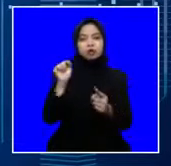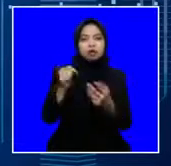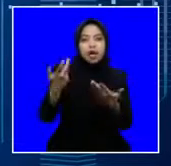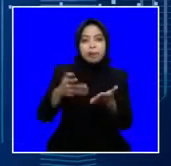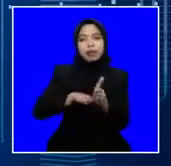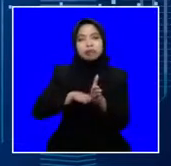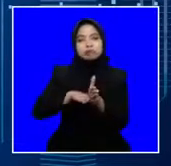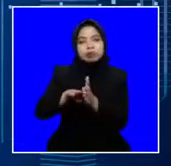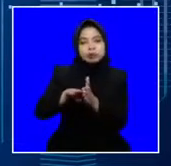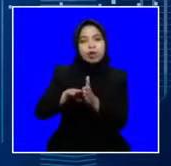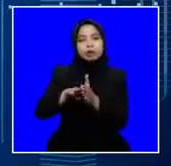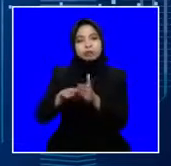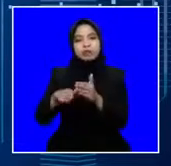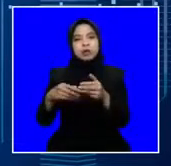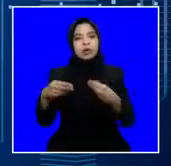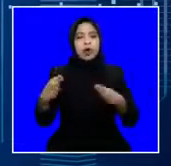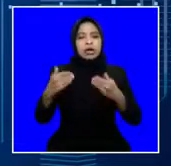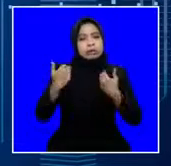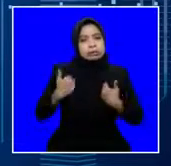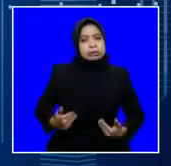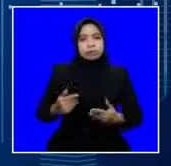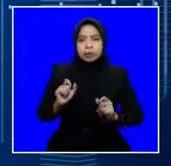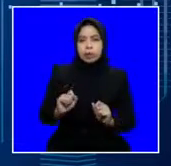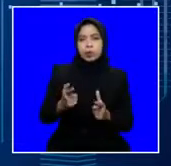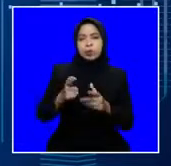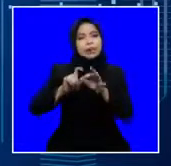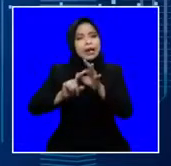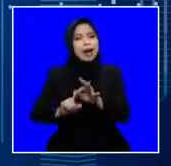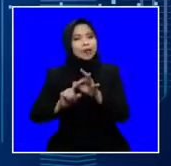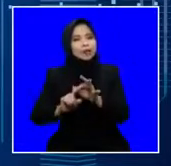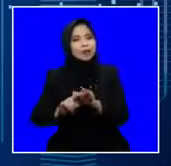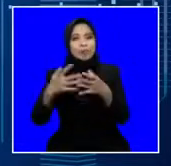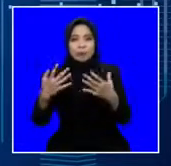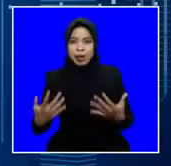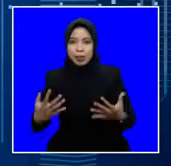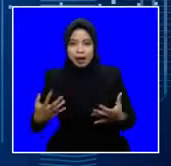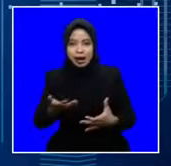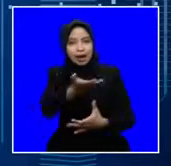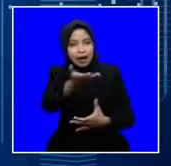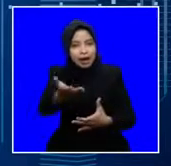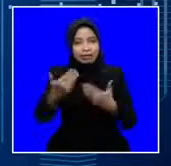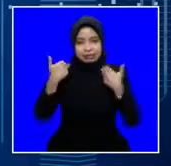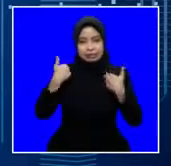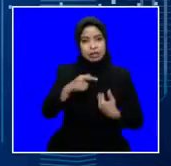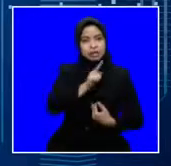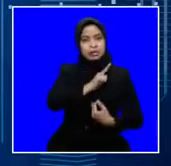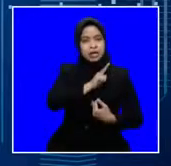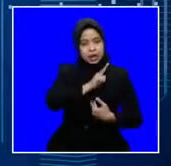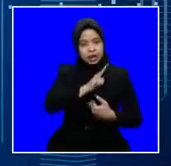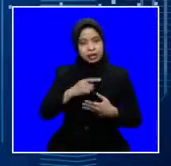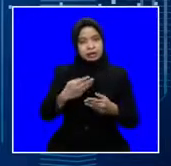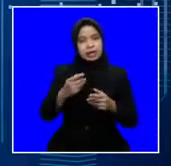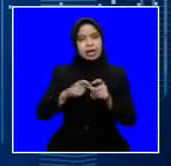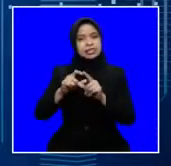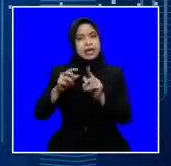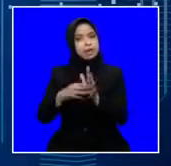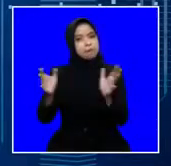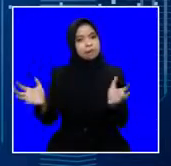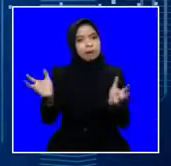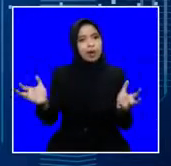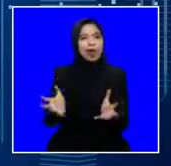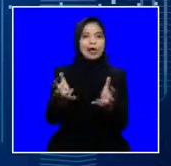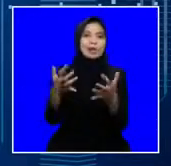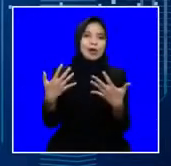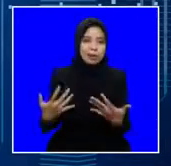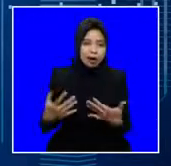meningkatkan juga kualitas hidup sangat tergantung kepada bagaimana kita meningkatkan kualitas sumber daya manusianya.